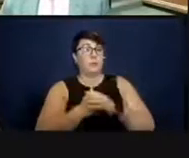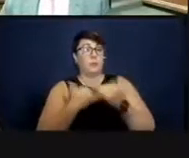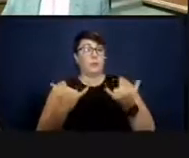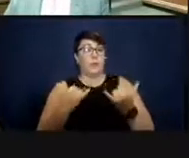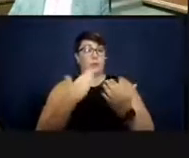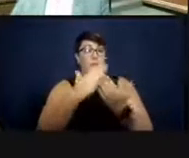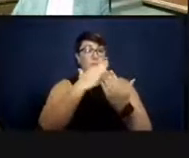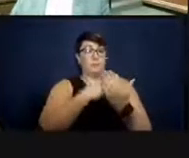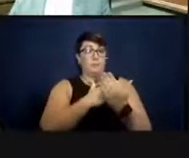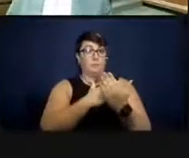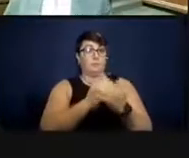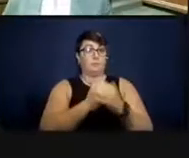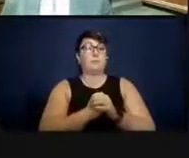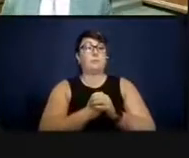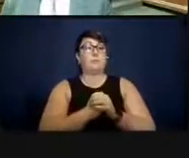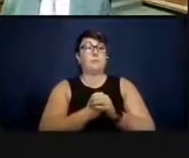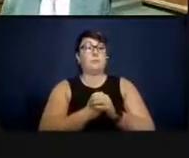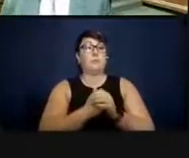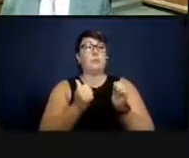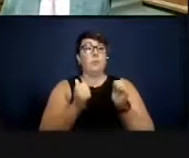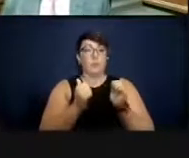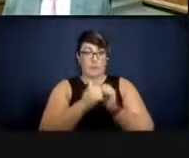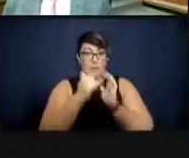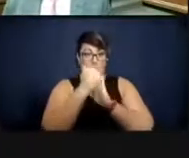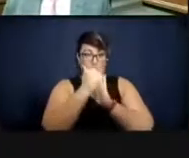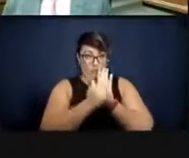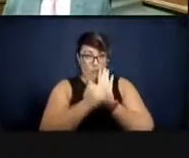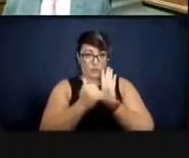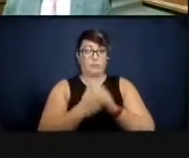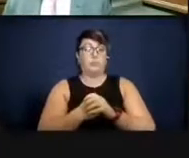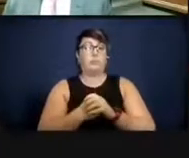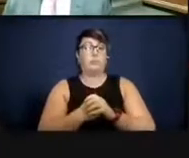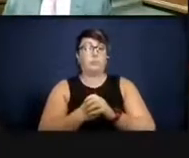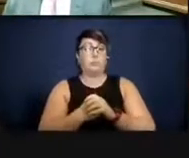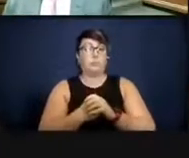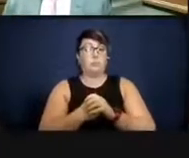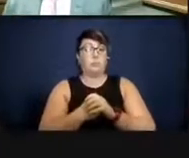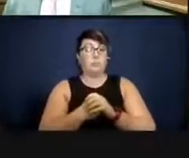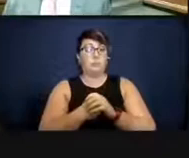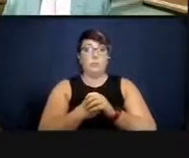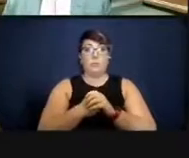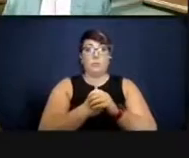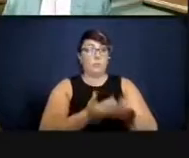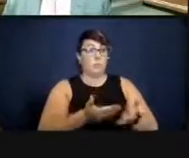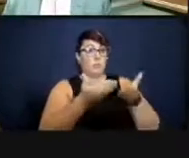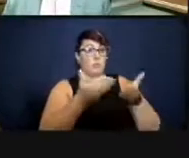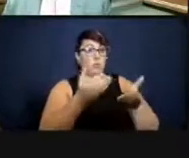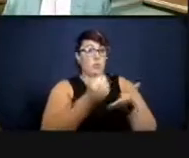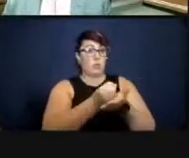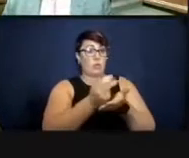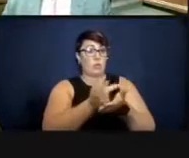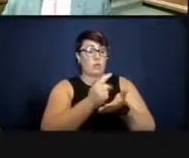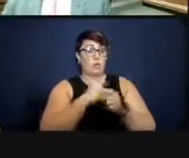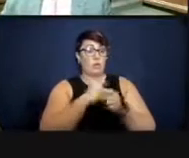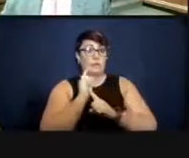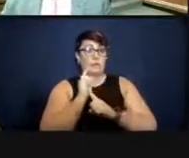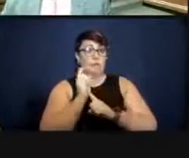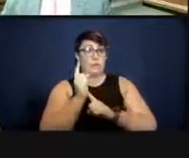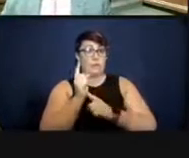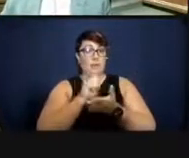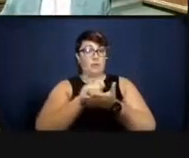tu. Asante sana. Kwa sasa tutaendelea na agenda yetu ya leo. Je,